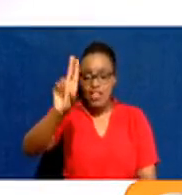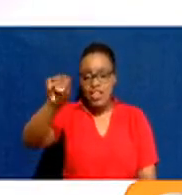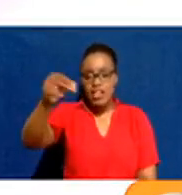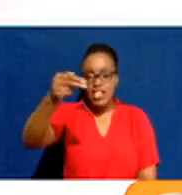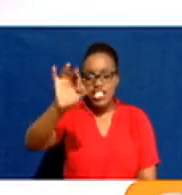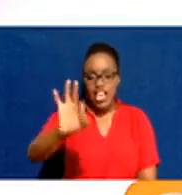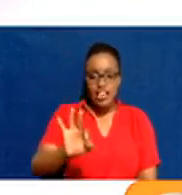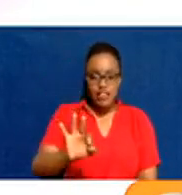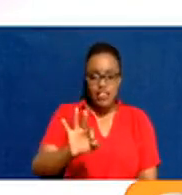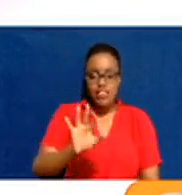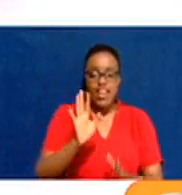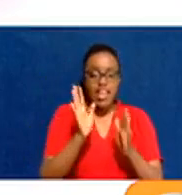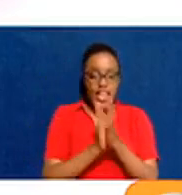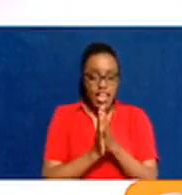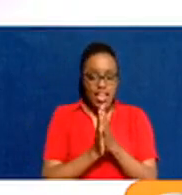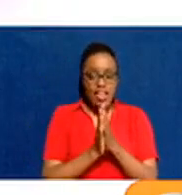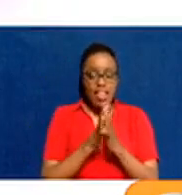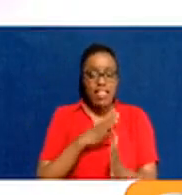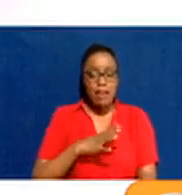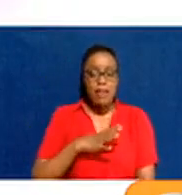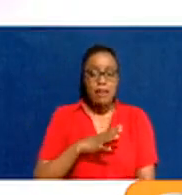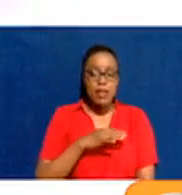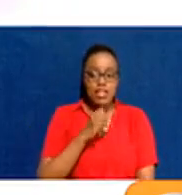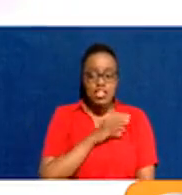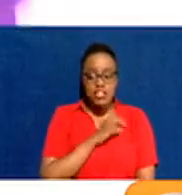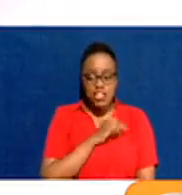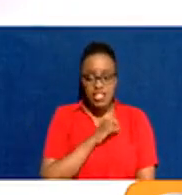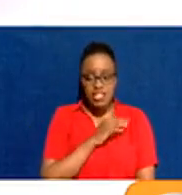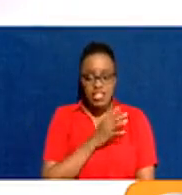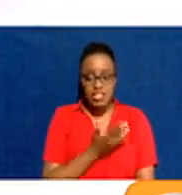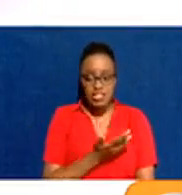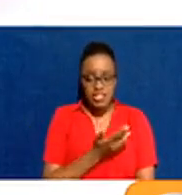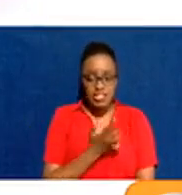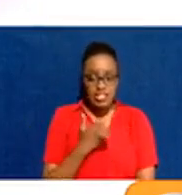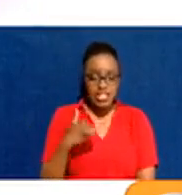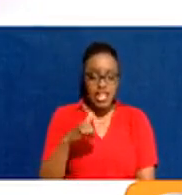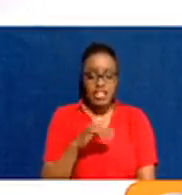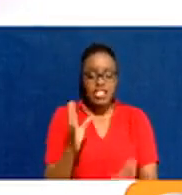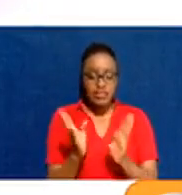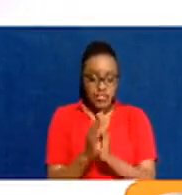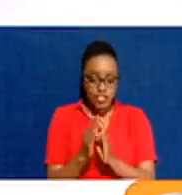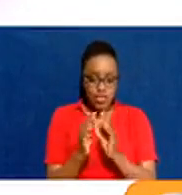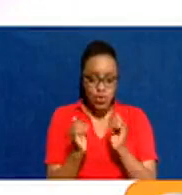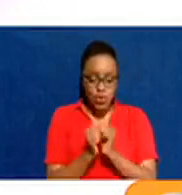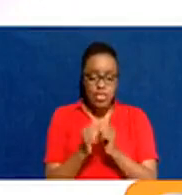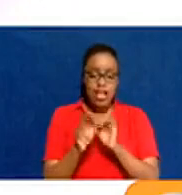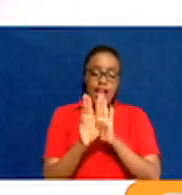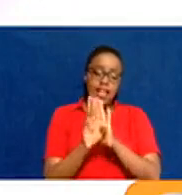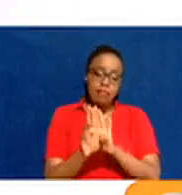NHIF, we are a public opinion. No taxation without